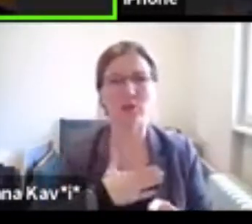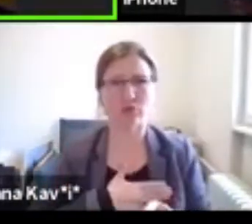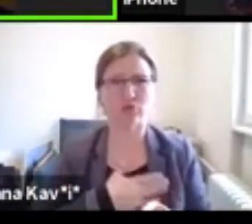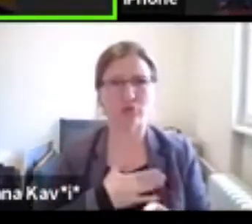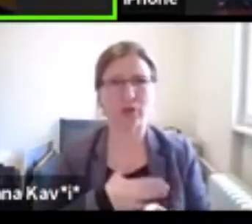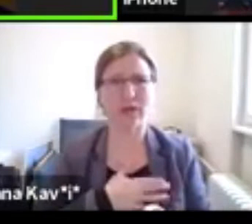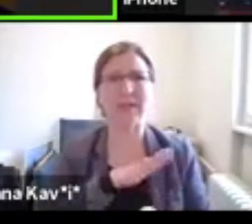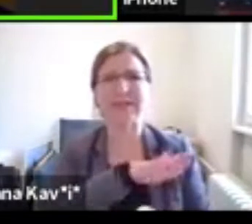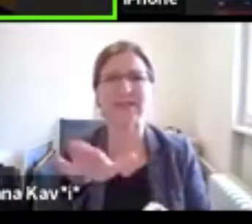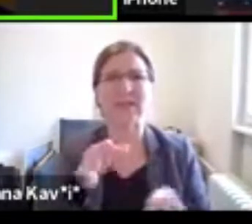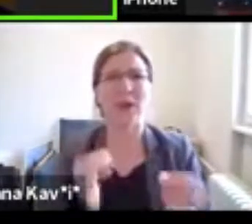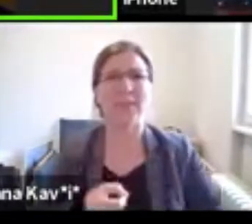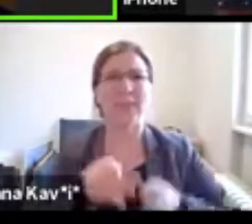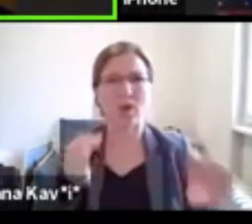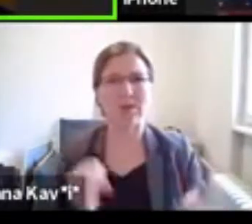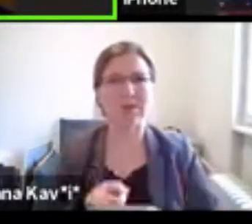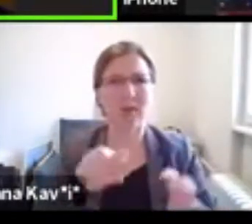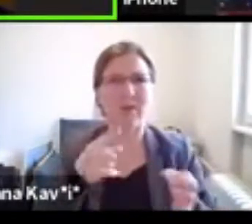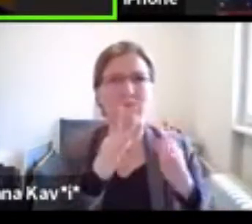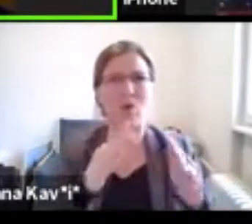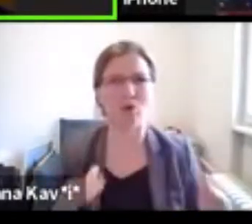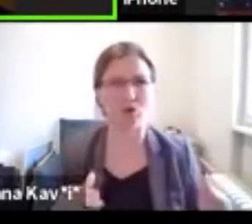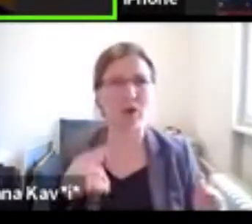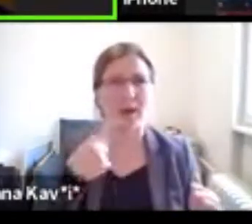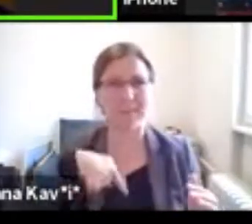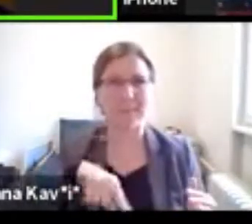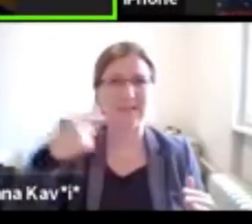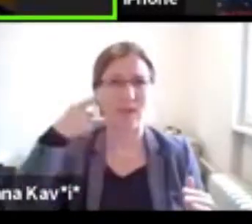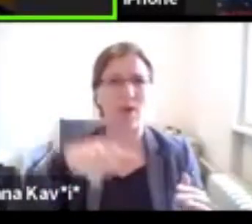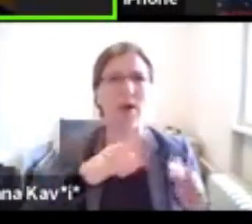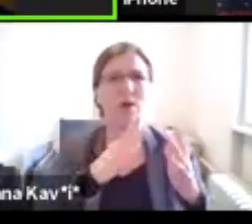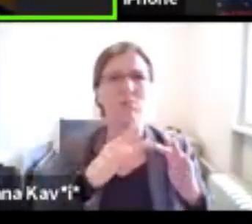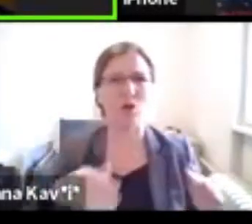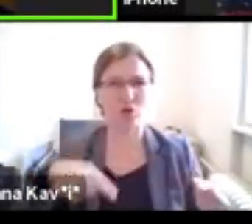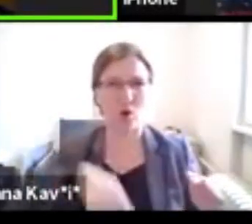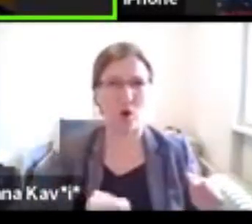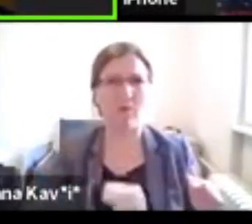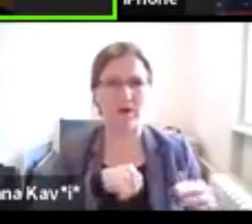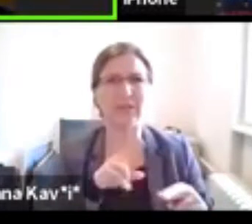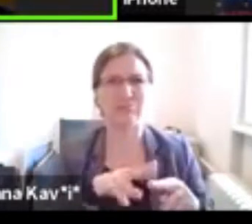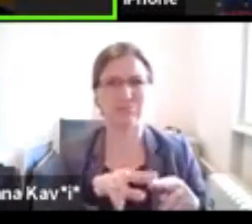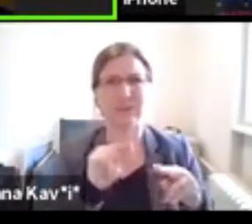Božić koji će ove godine biti za sve nas, da to bude